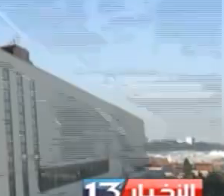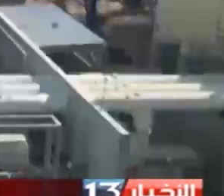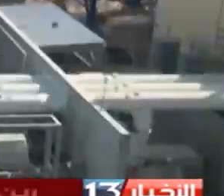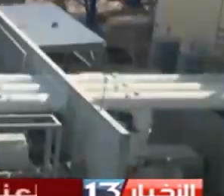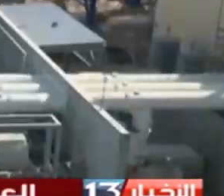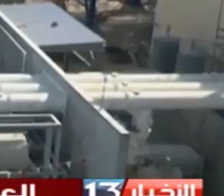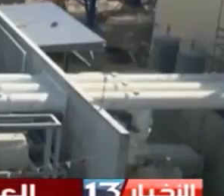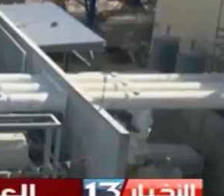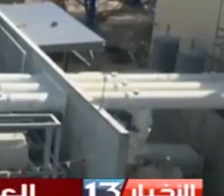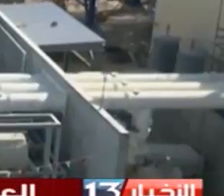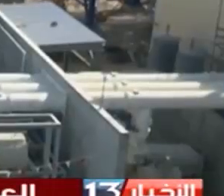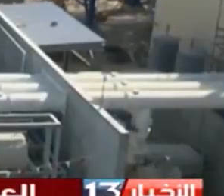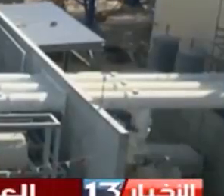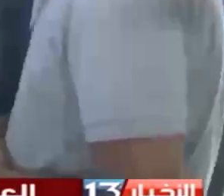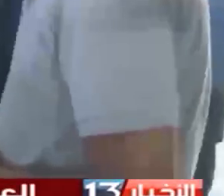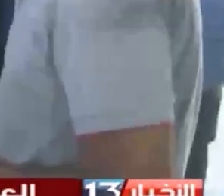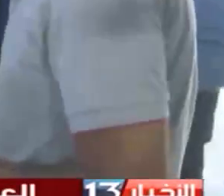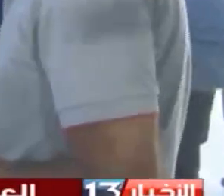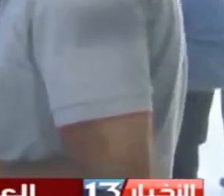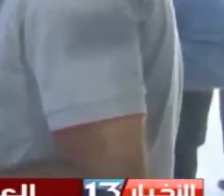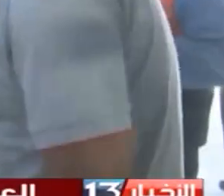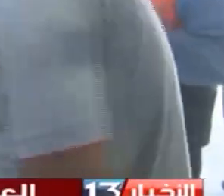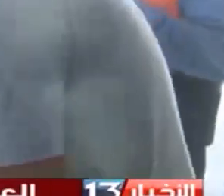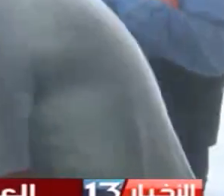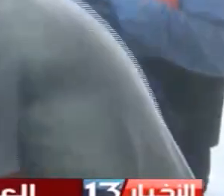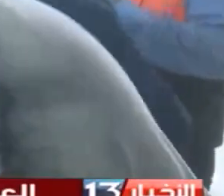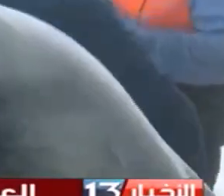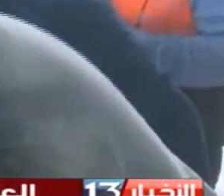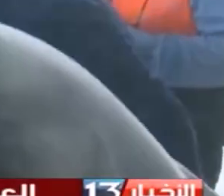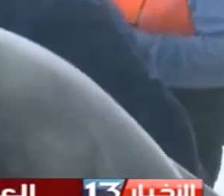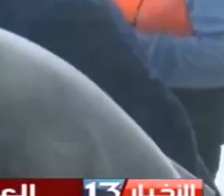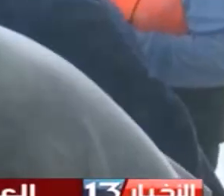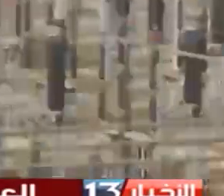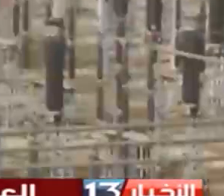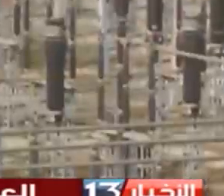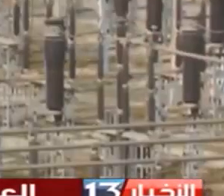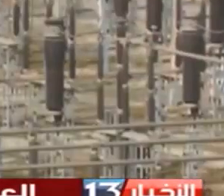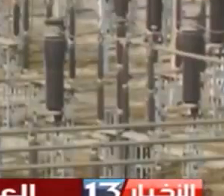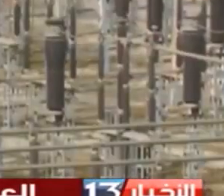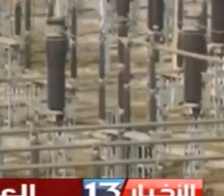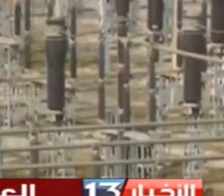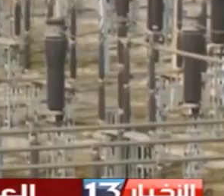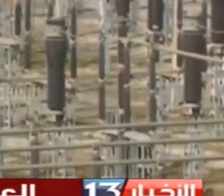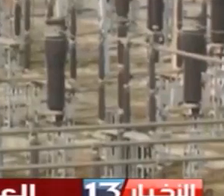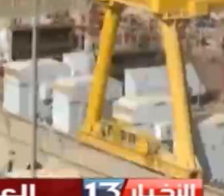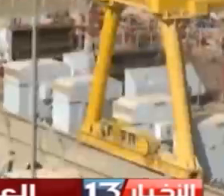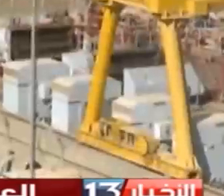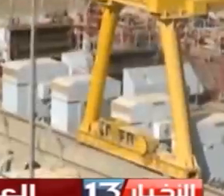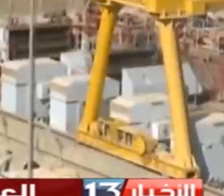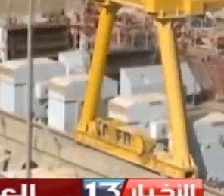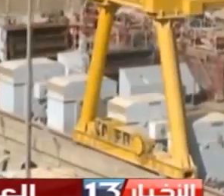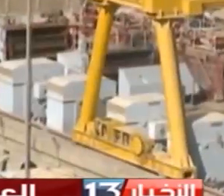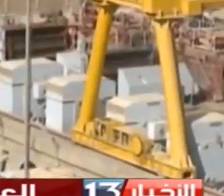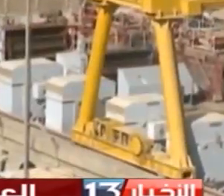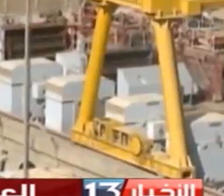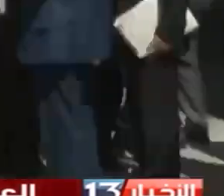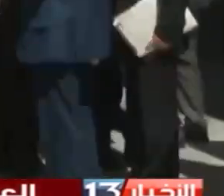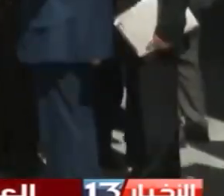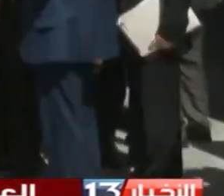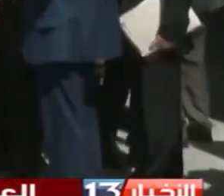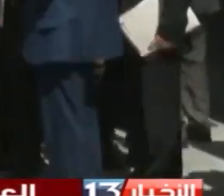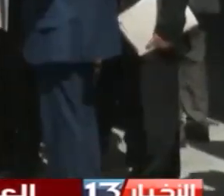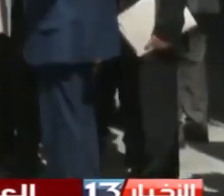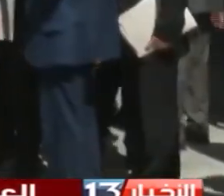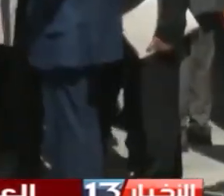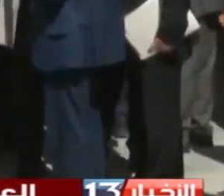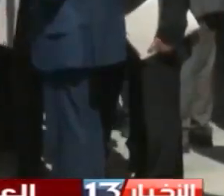انطلاق المرحله الاولي لمحطه انتاج الكهرباء الدور المزدوج بيرتز ورئيس الحكومه يؤكد ضروره ثم المحطه